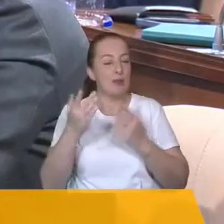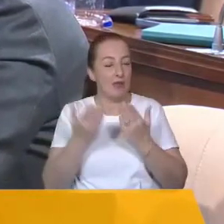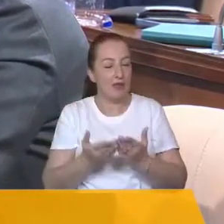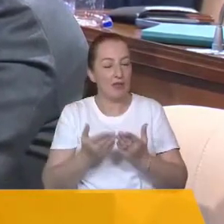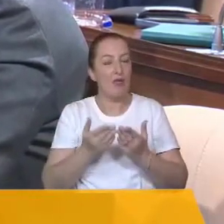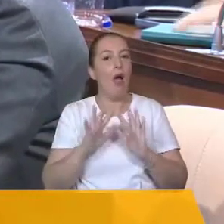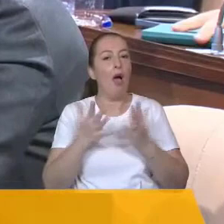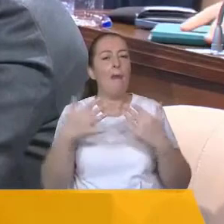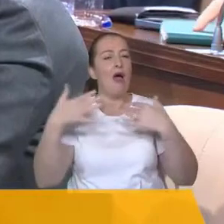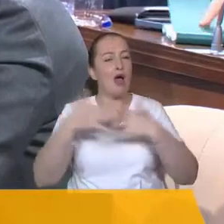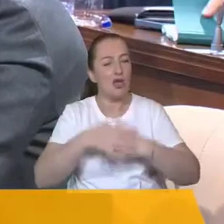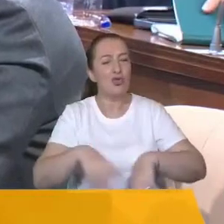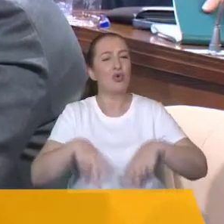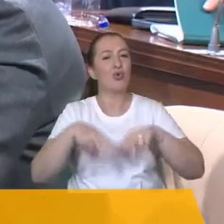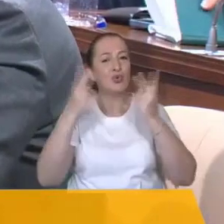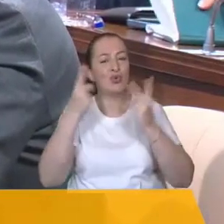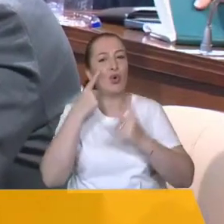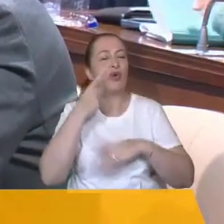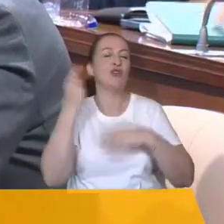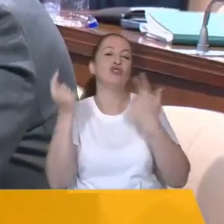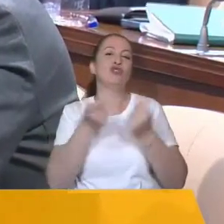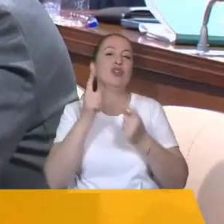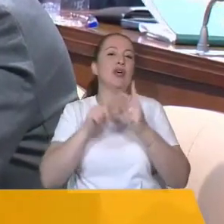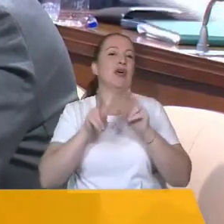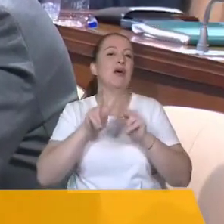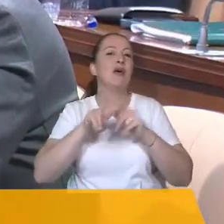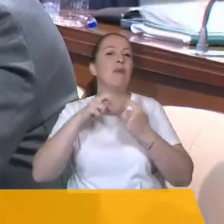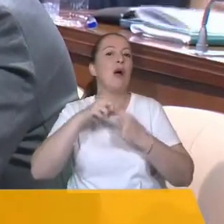ama gecesini gündüzüne katarak çalışan imar